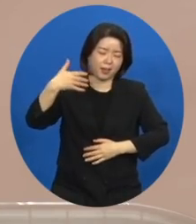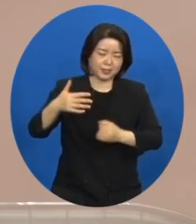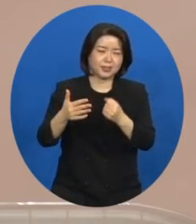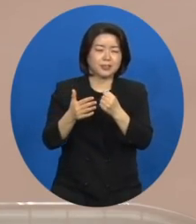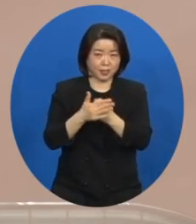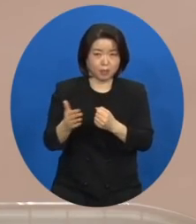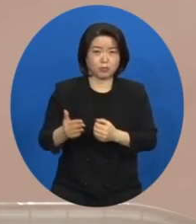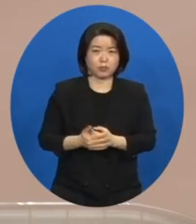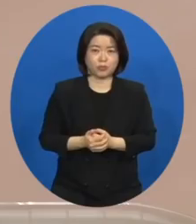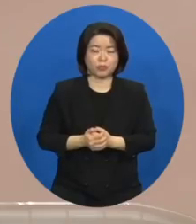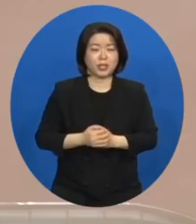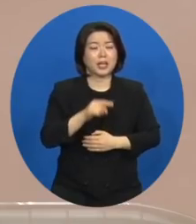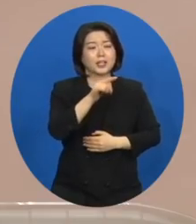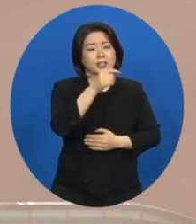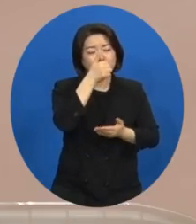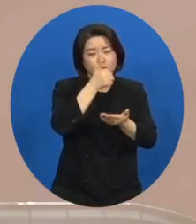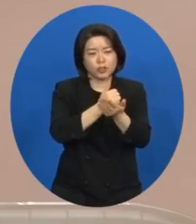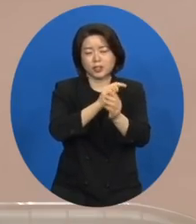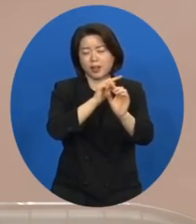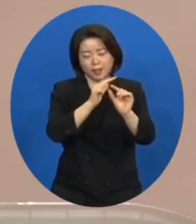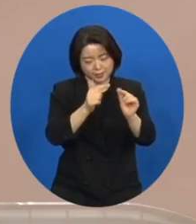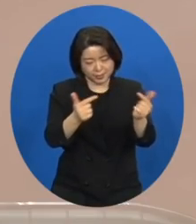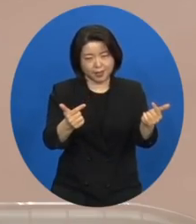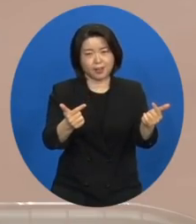너의 죄가 아니다